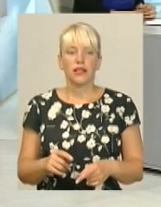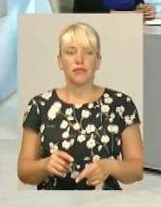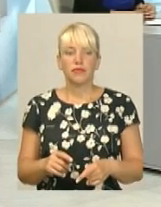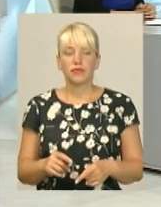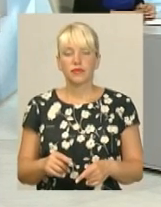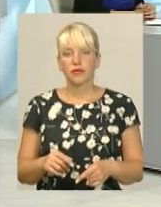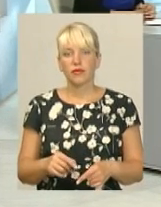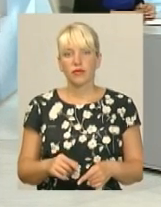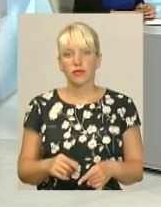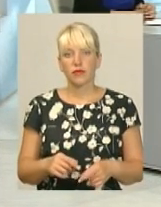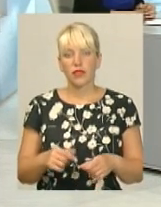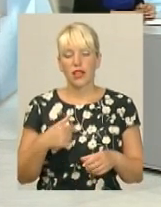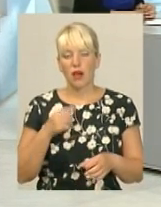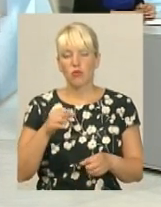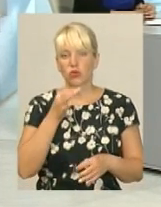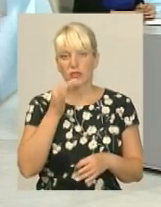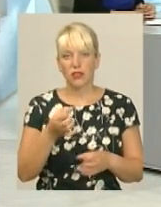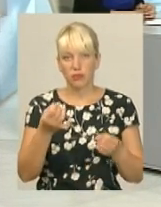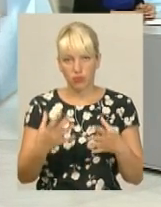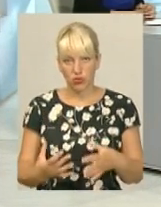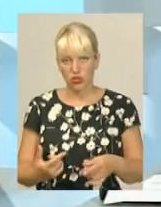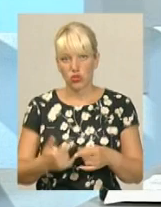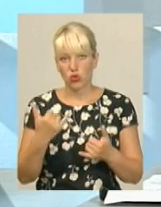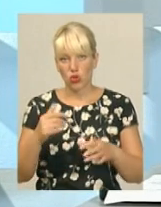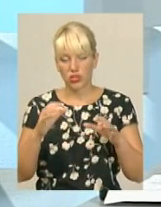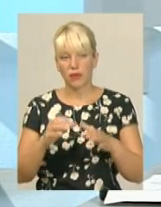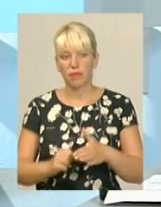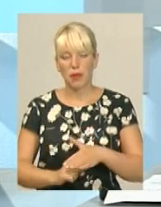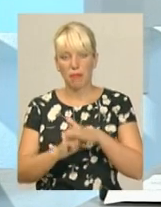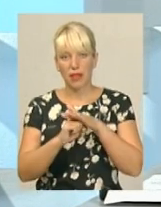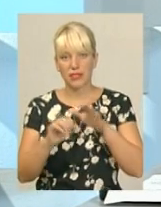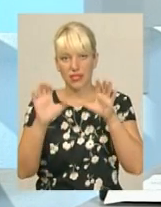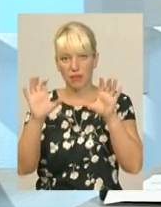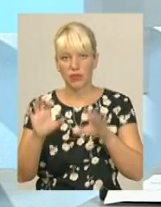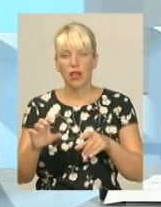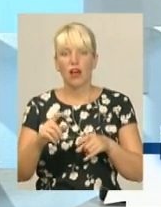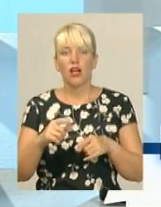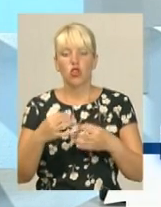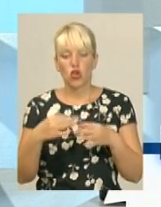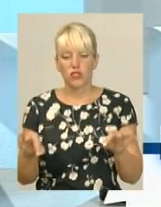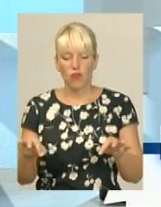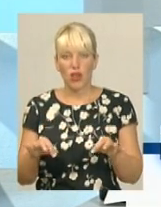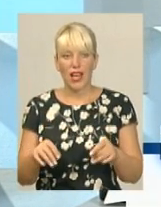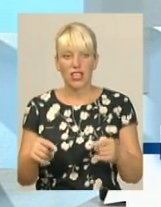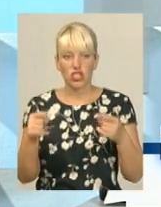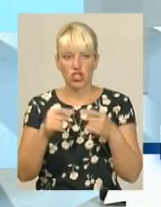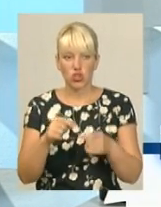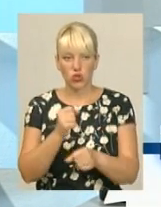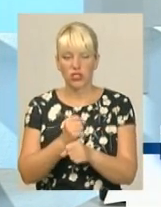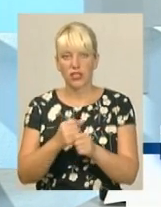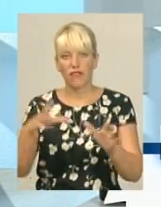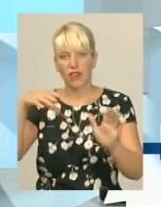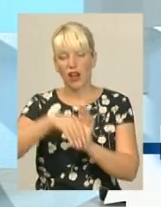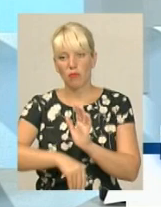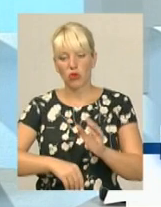повноважень? Я можу сказати дуже одну просту річ. Сьогодні нормативно-правова база нам дозволяє діяти чітко в